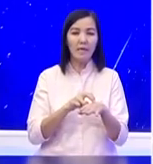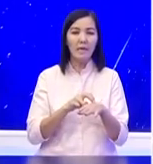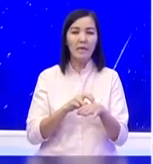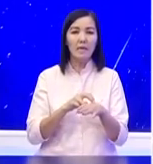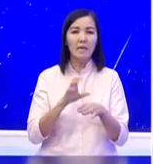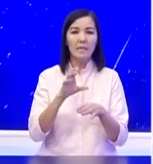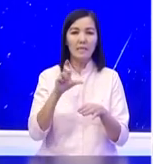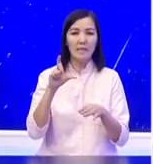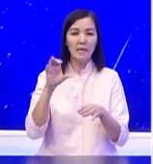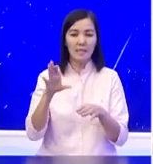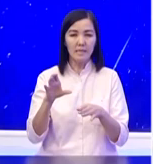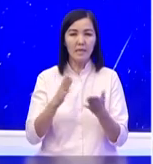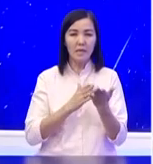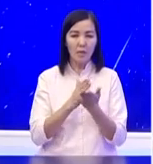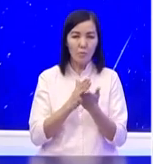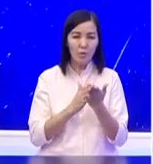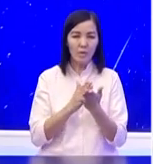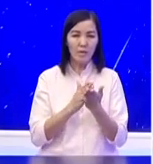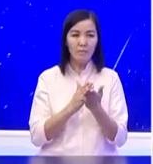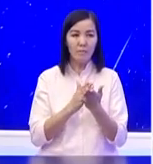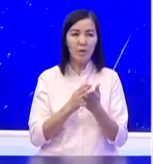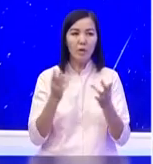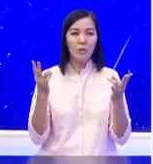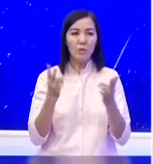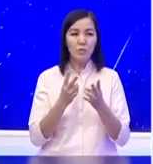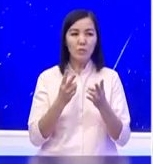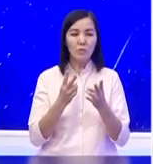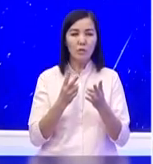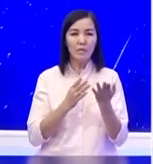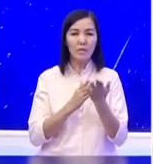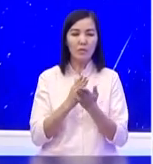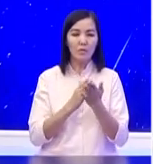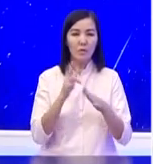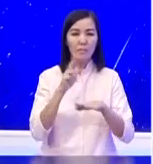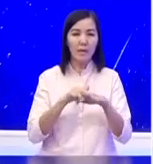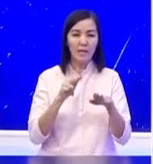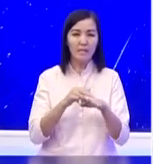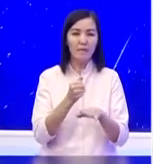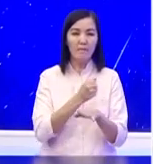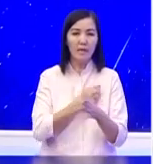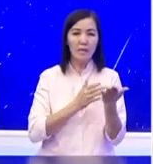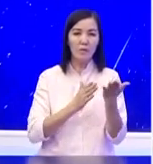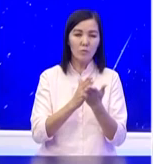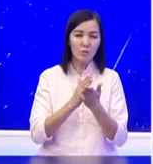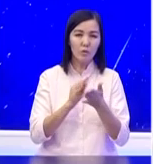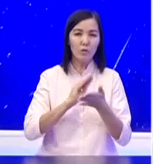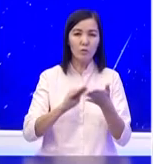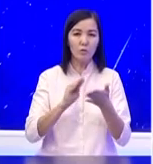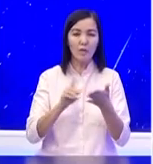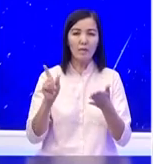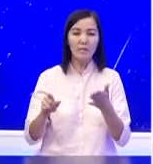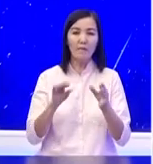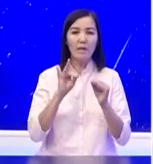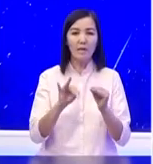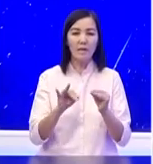работников. Нельзя не отметить самоотверженную работу сотрудников полиции и военнослужащих, журналистов и волонтеров.